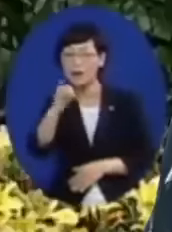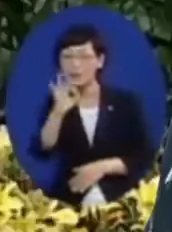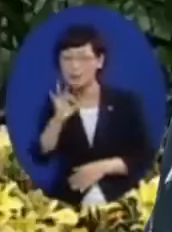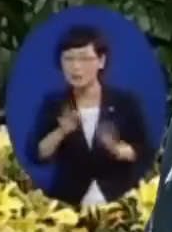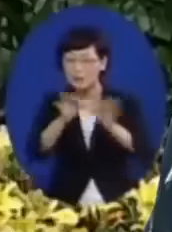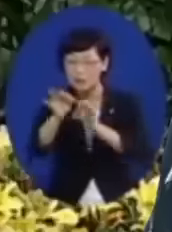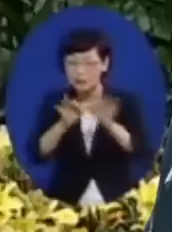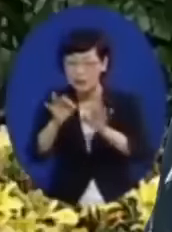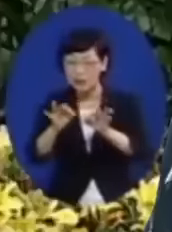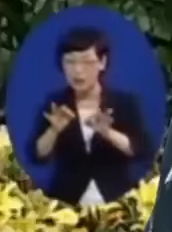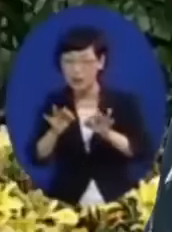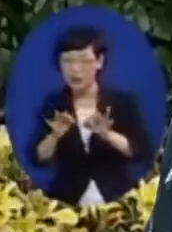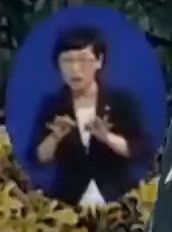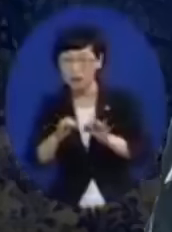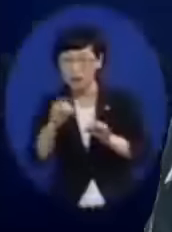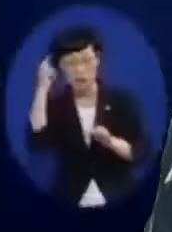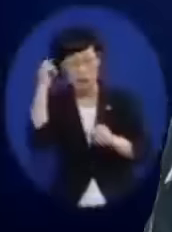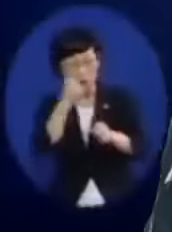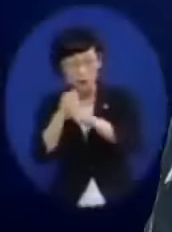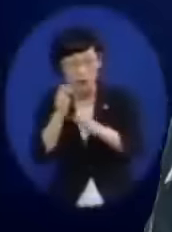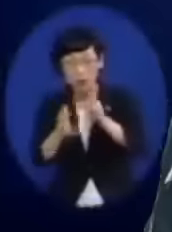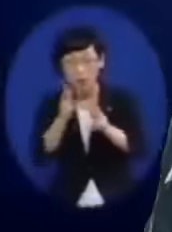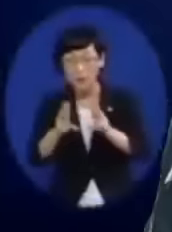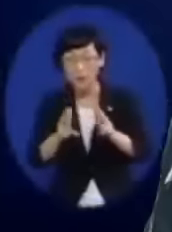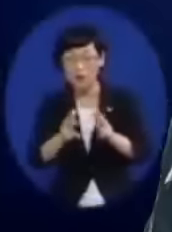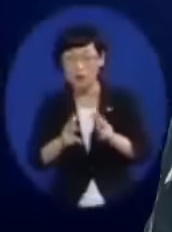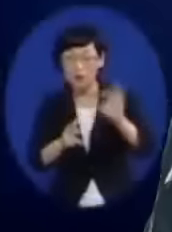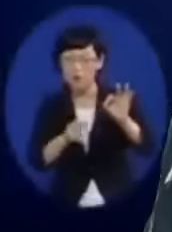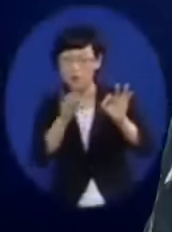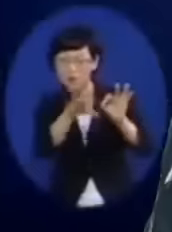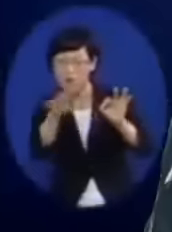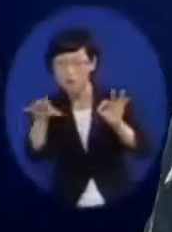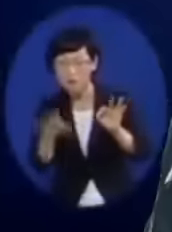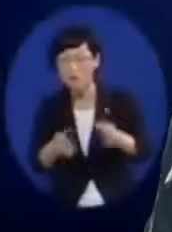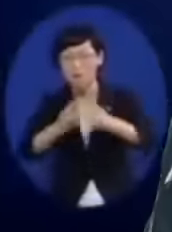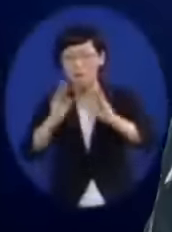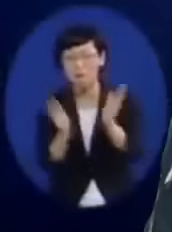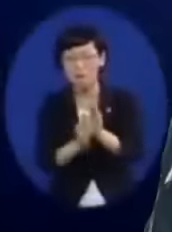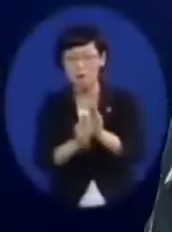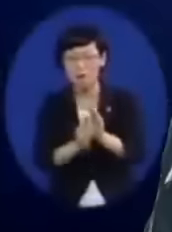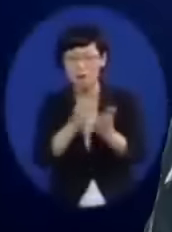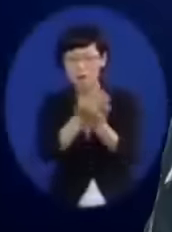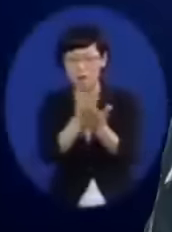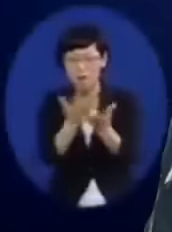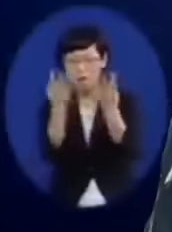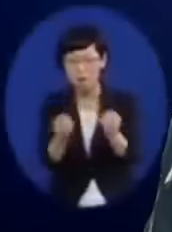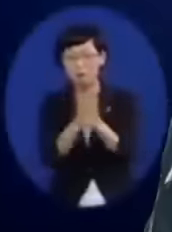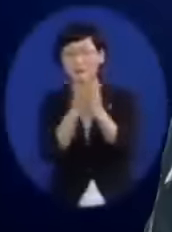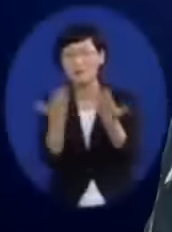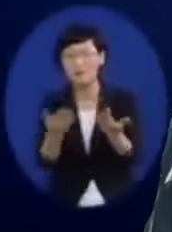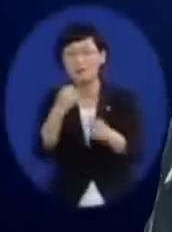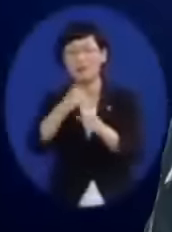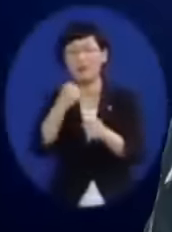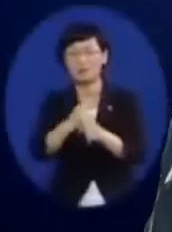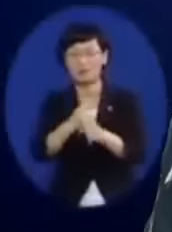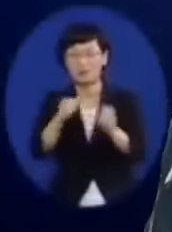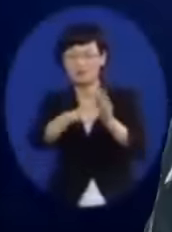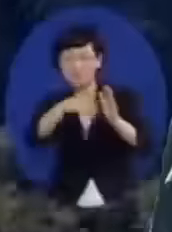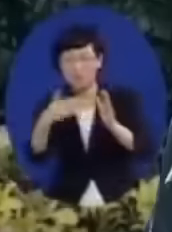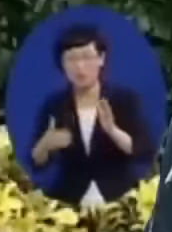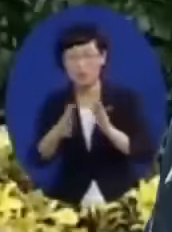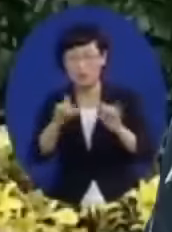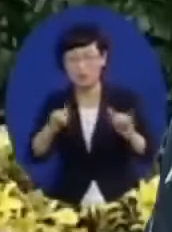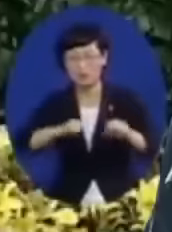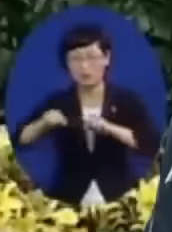세우고 솔로몬 부자학 31장 등 여러 권의 베스트셀러를 저술하는 등 다양한 활동을 하며